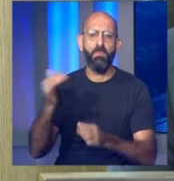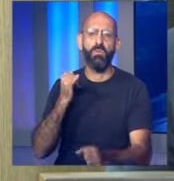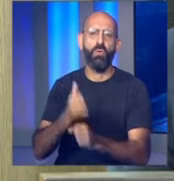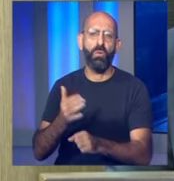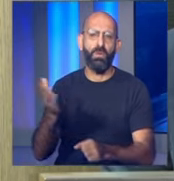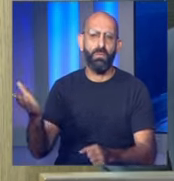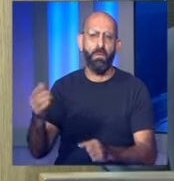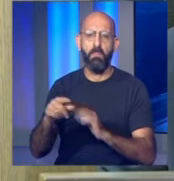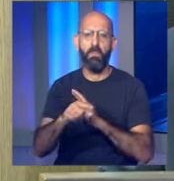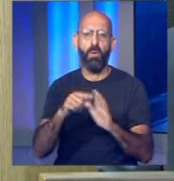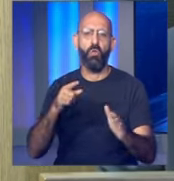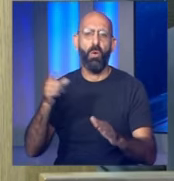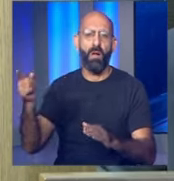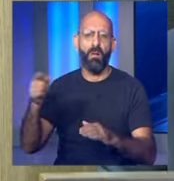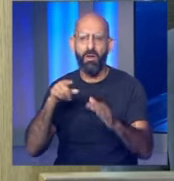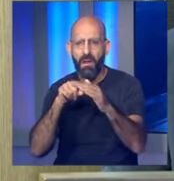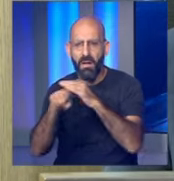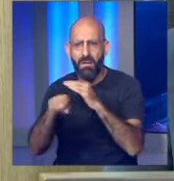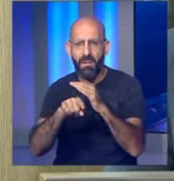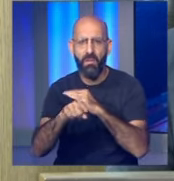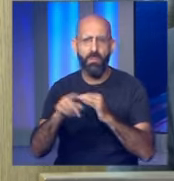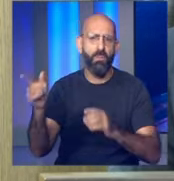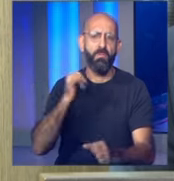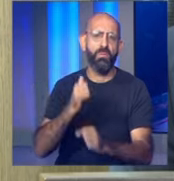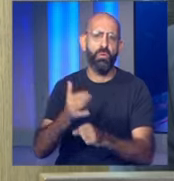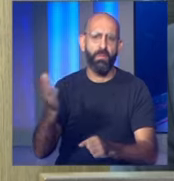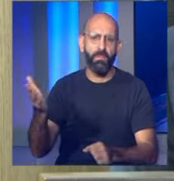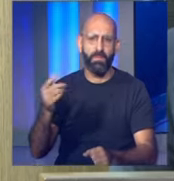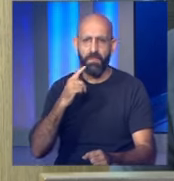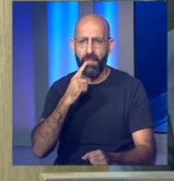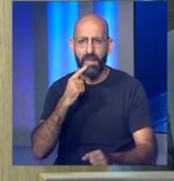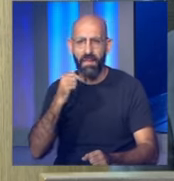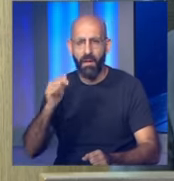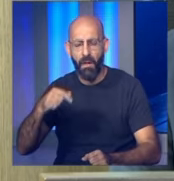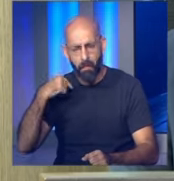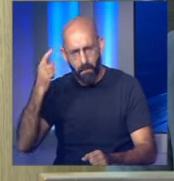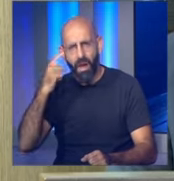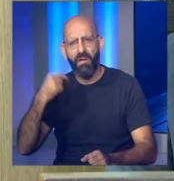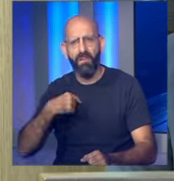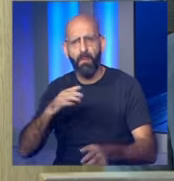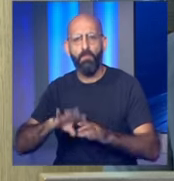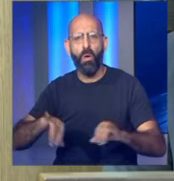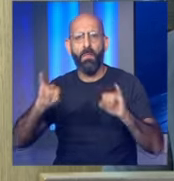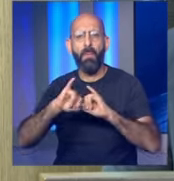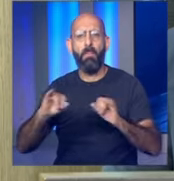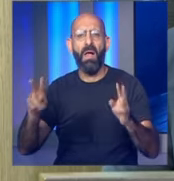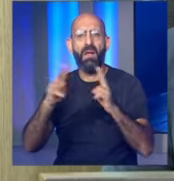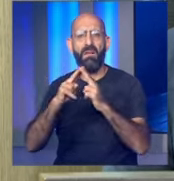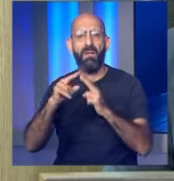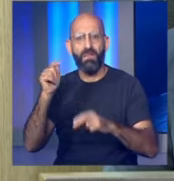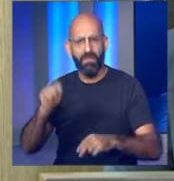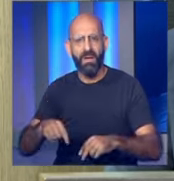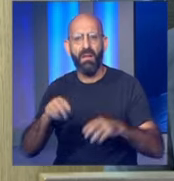حتى تتحمل مسؤوليتها في موضوع النازحين، وخاصة نحن نعرف أنه بعد مؤتمر باريس أنه في 800